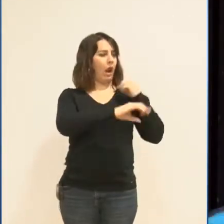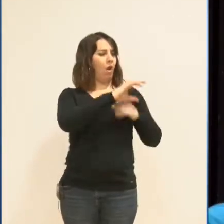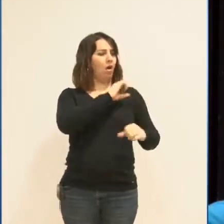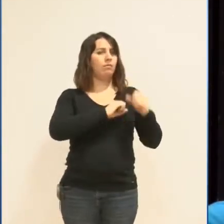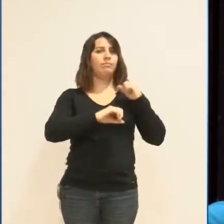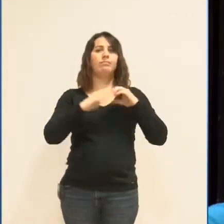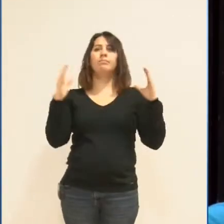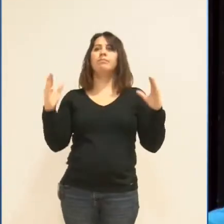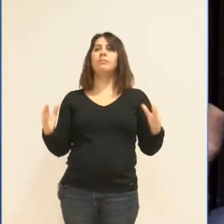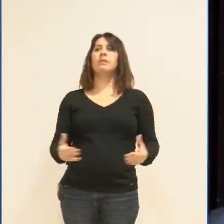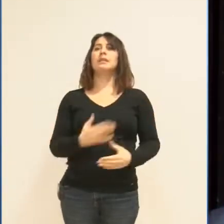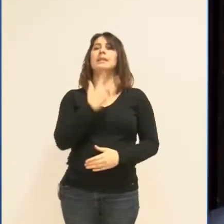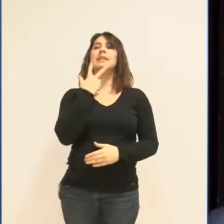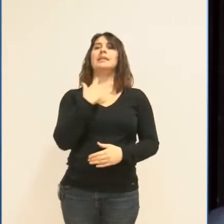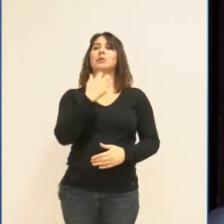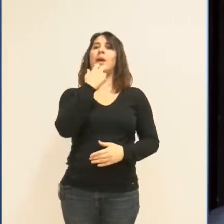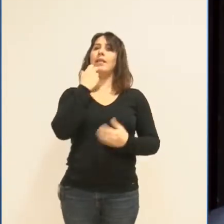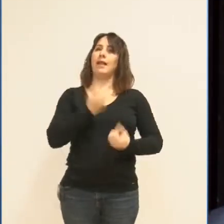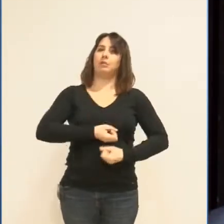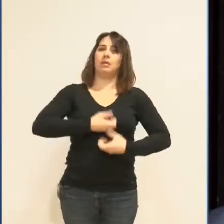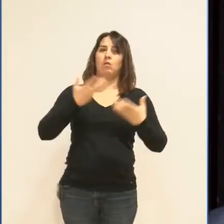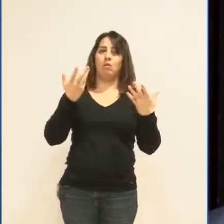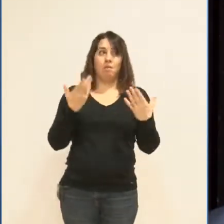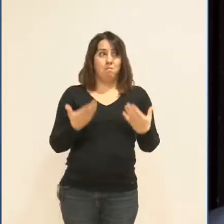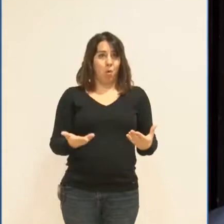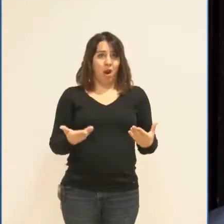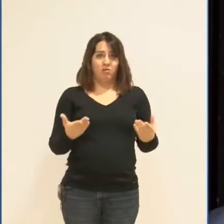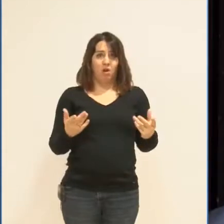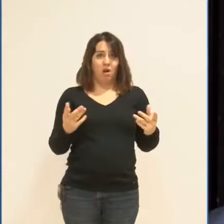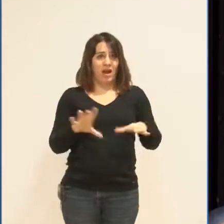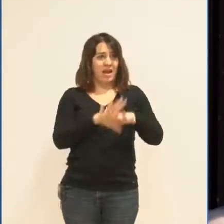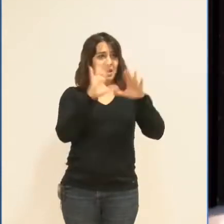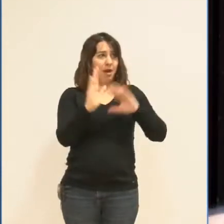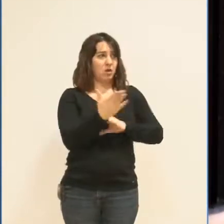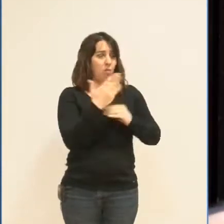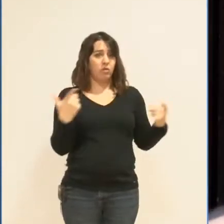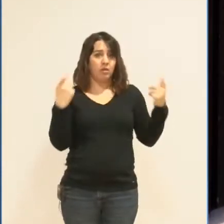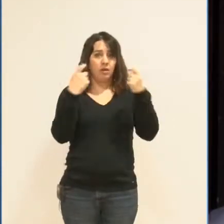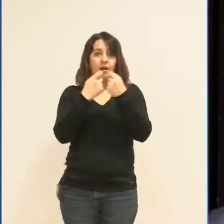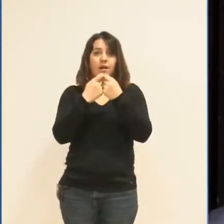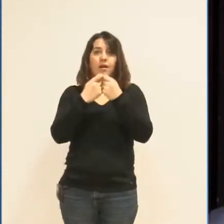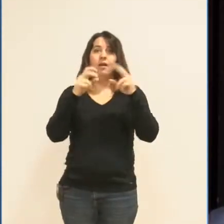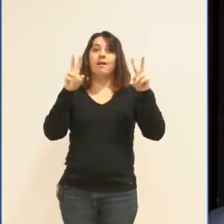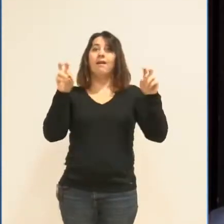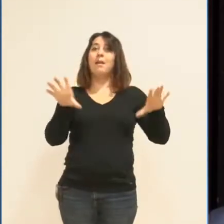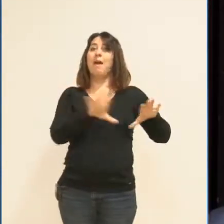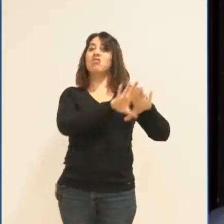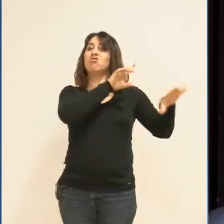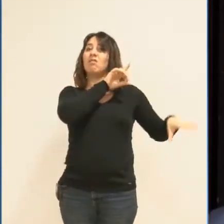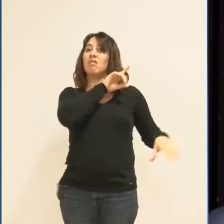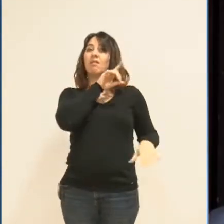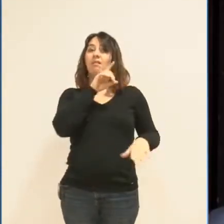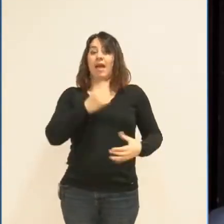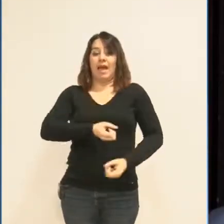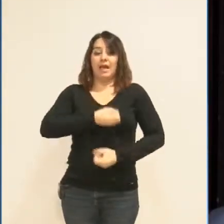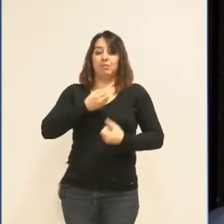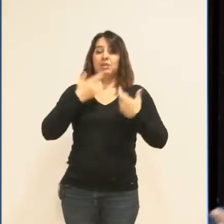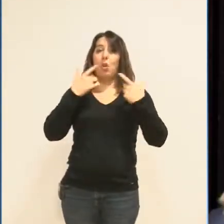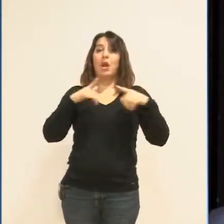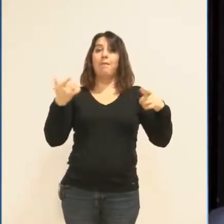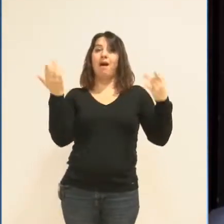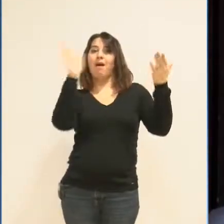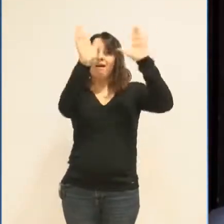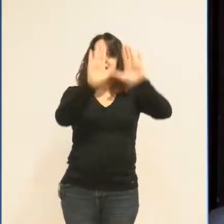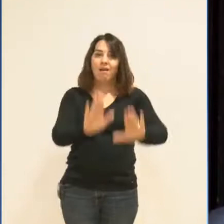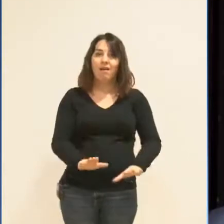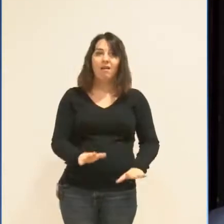que l'image que vous montrez là actuellement est très intéressante. La partie expression libre, et nous l'avons constaté, et je pense que tous les Grenoblois